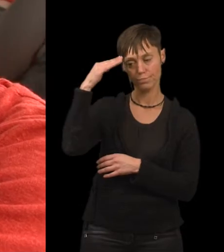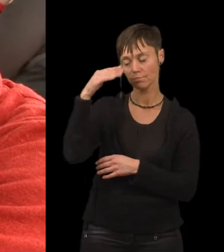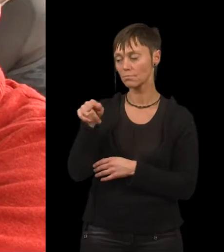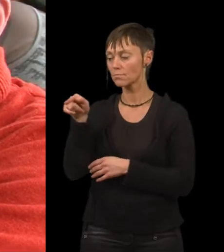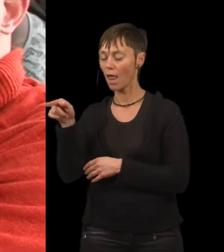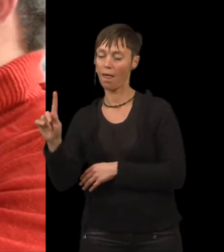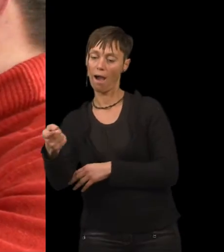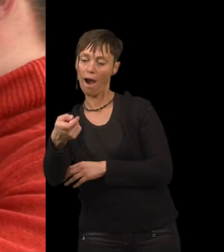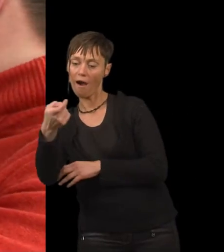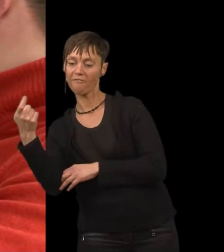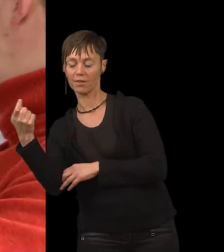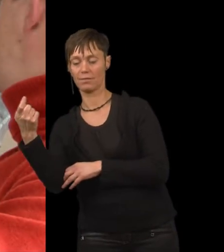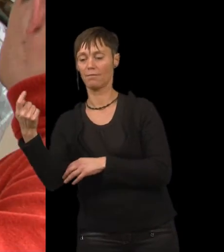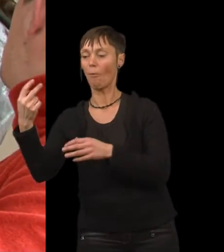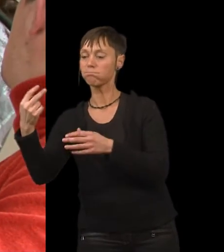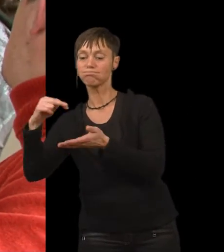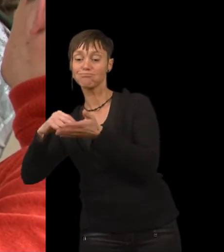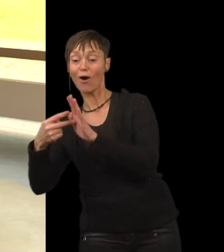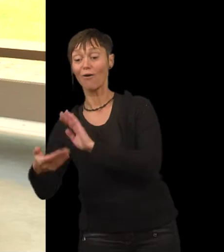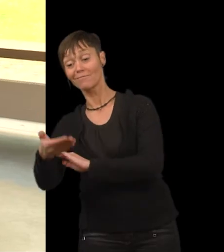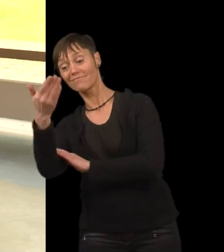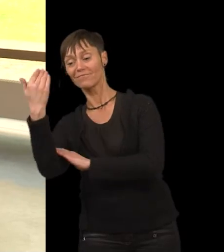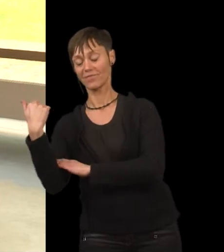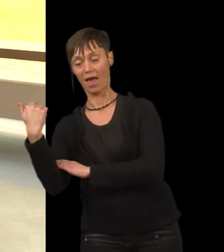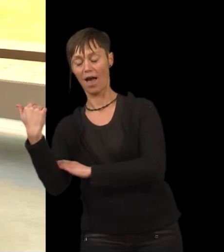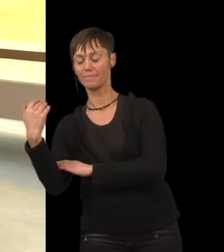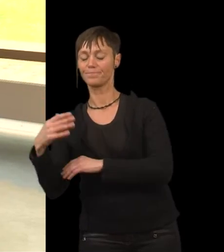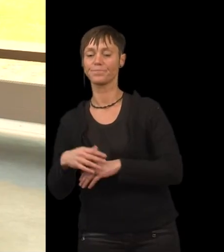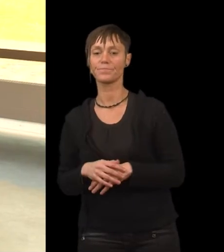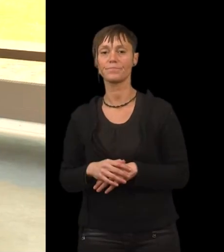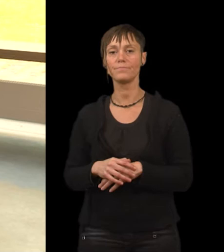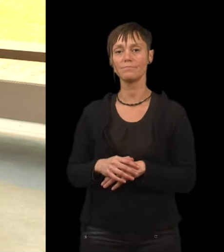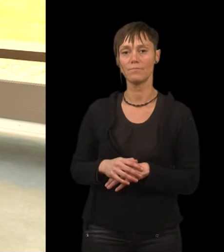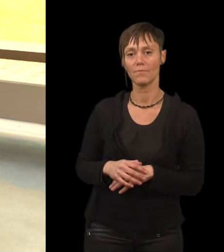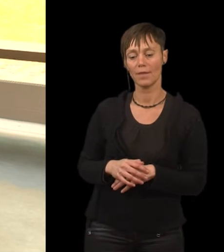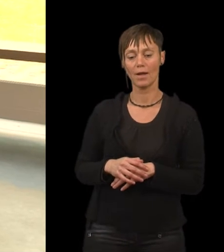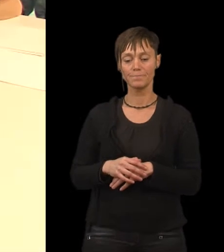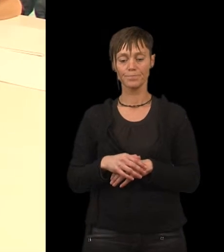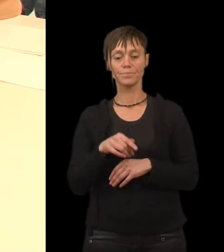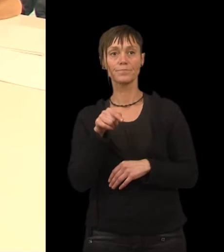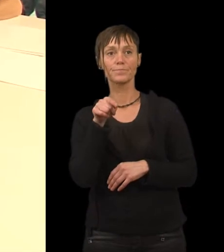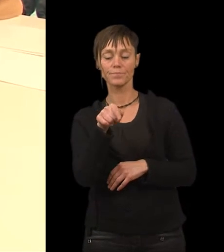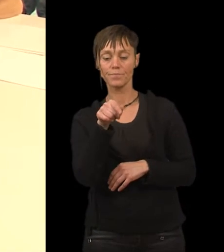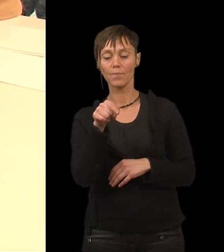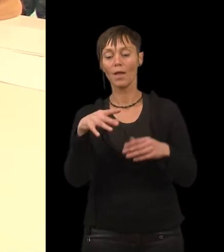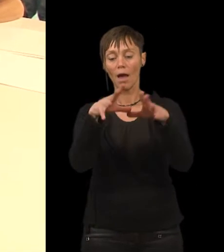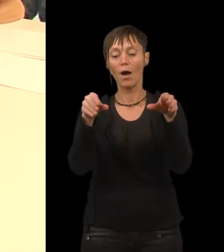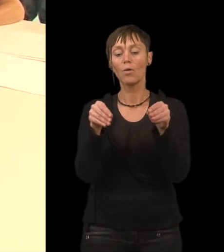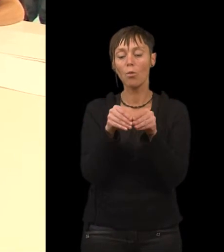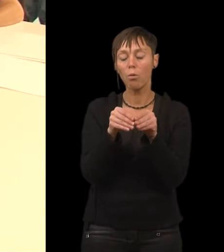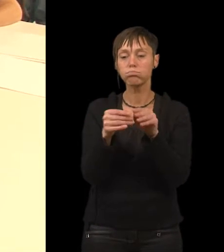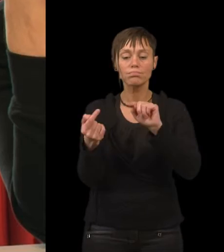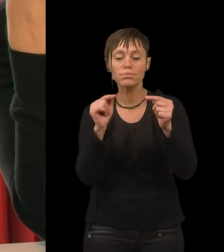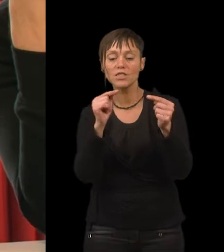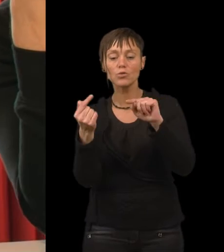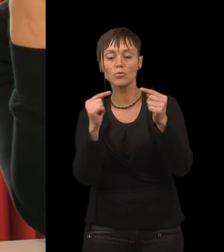les mercredis soirs, elle va à sa répète de théâtre par exemple, ou elle va à la piscine, je ne sais pas moi ce qu'elle fait. Il commence à sortir, et elle commence